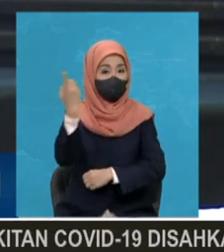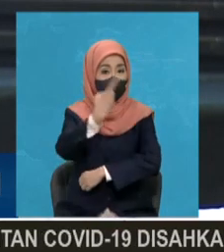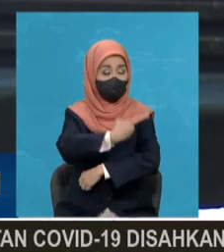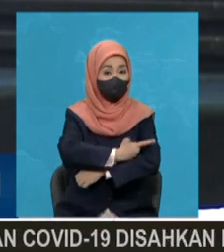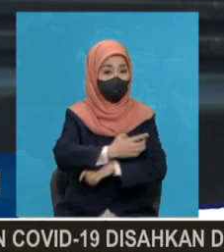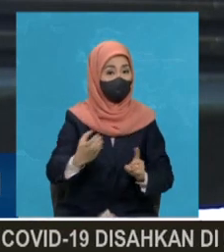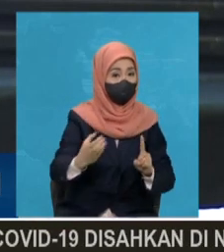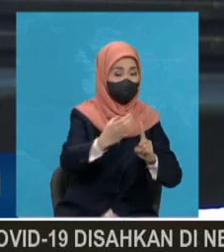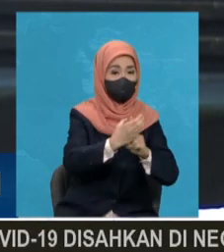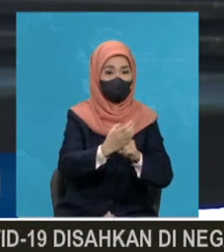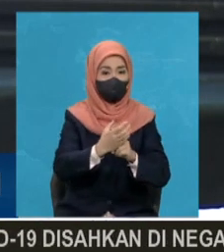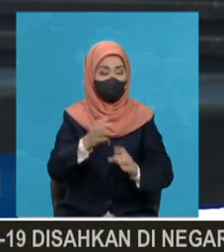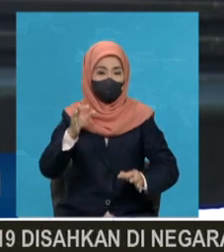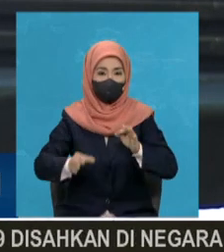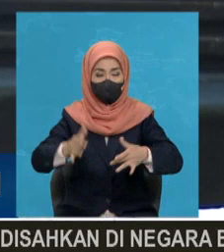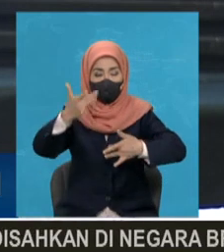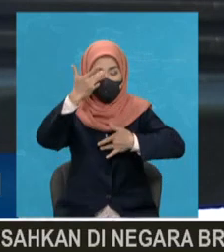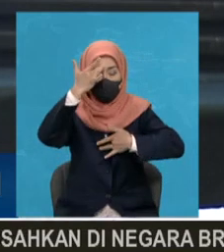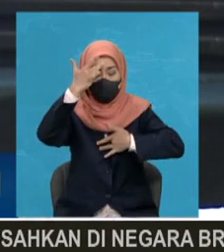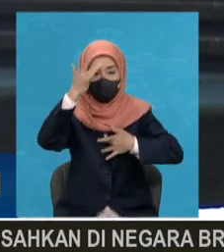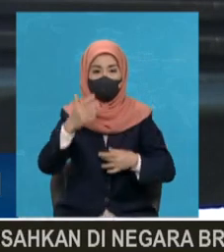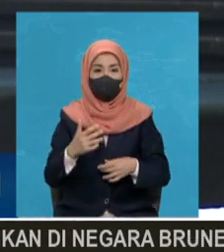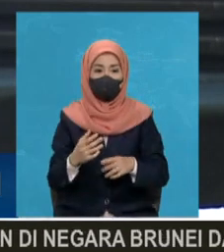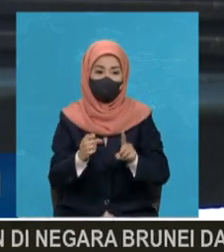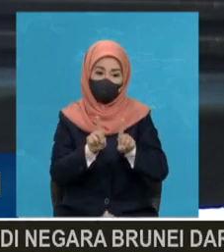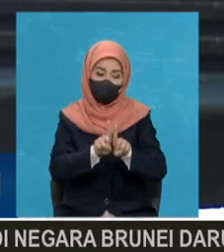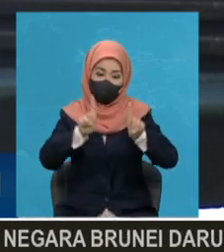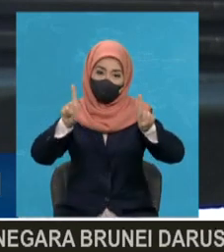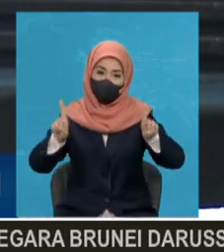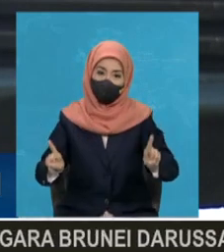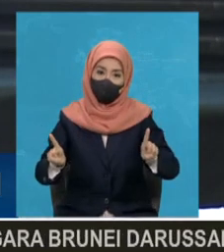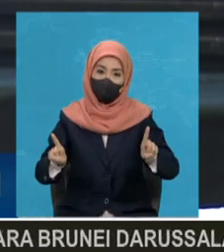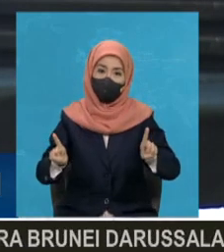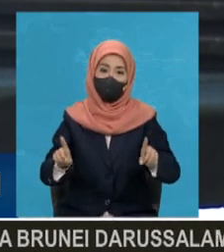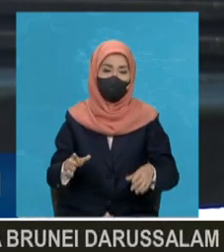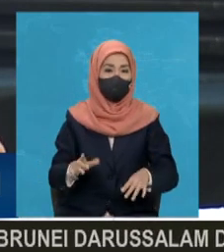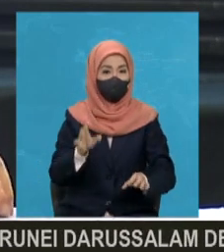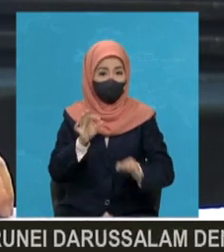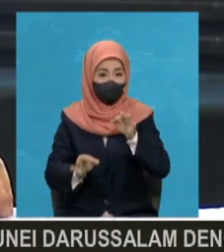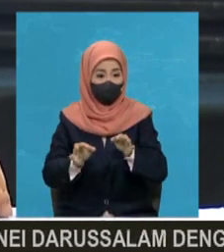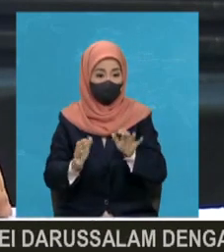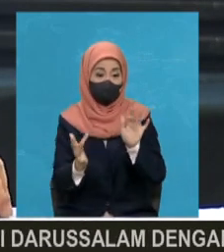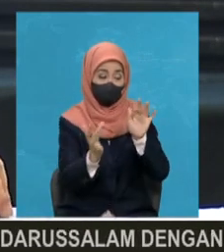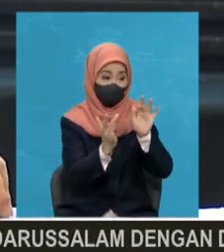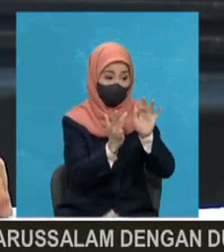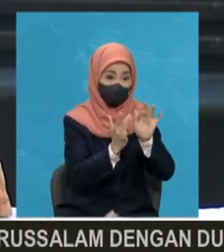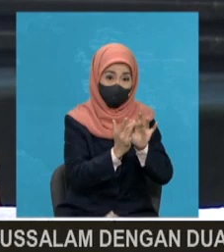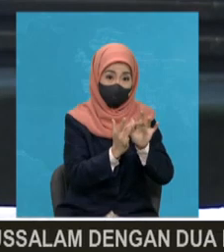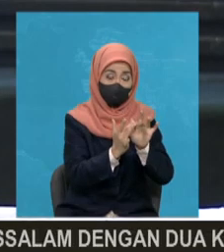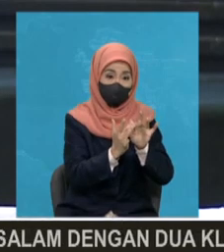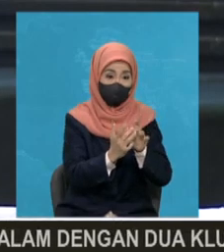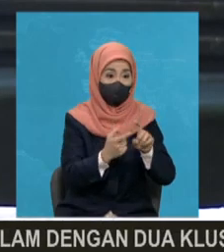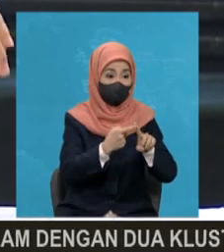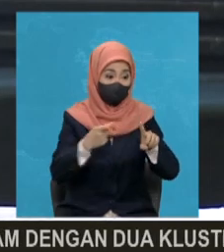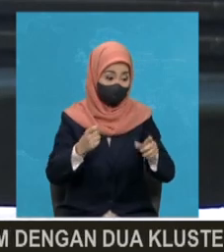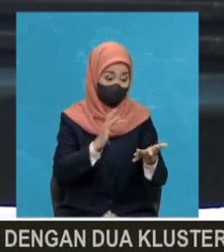bagi individu yang kurang sehat akan dipilih arahan pengasingan diri namun jika didapati menjadi kontek Melalui aplikasi